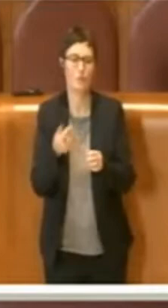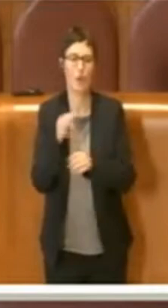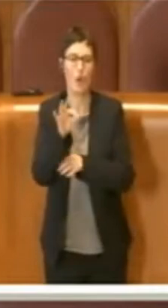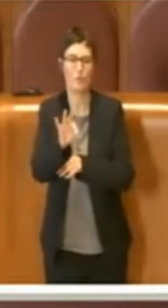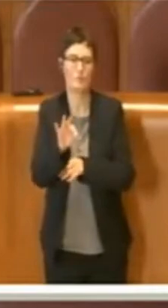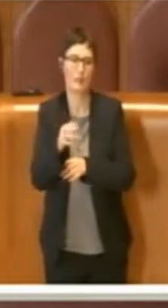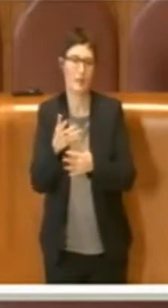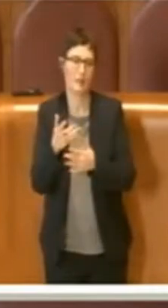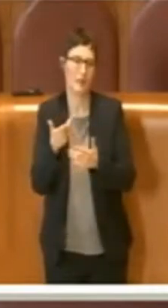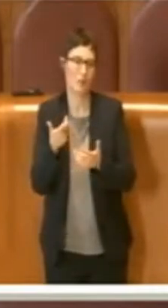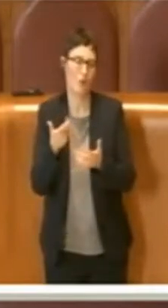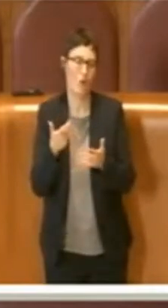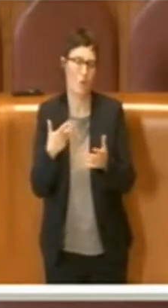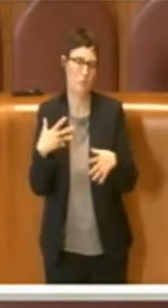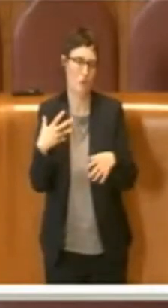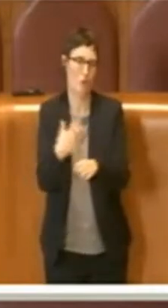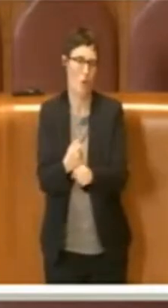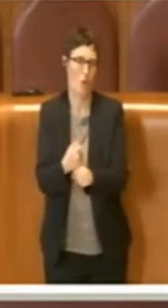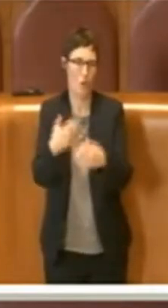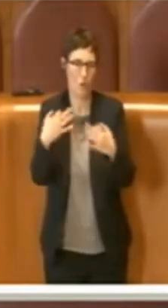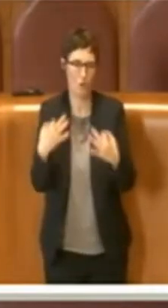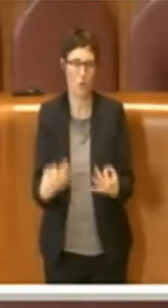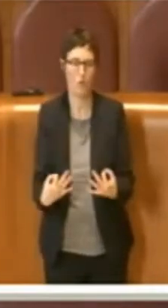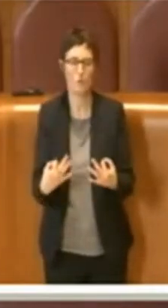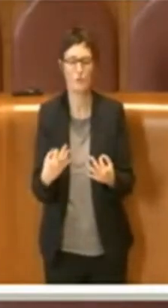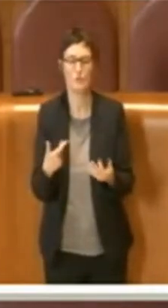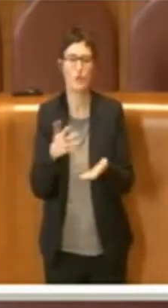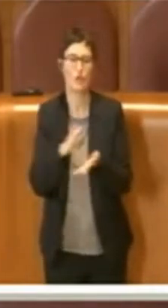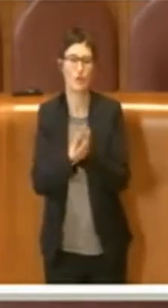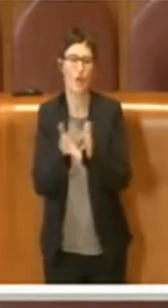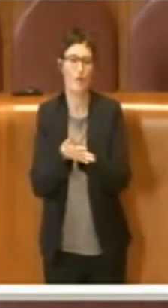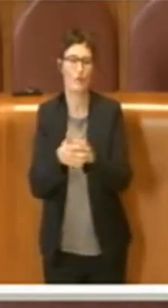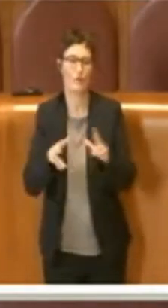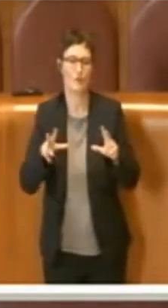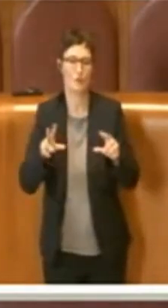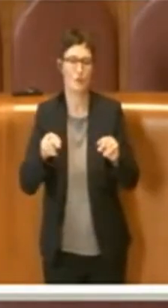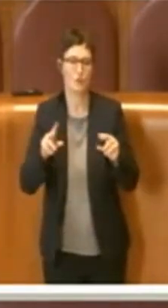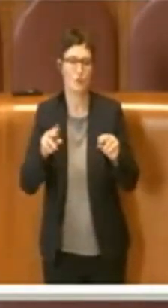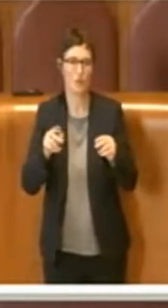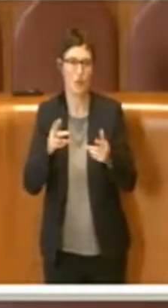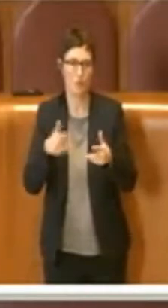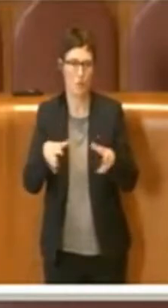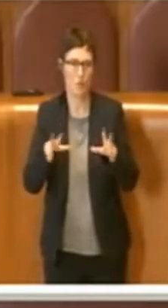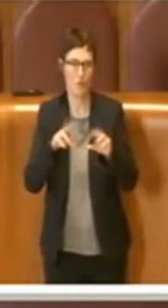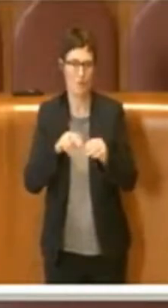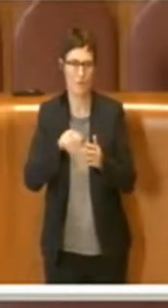chiaramente arrivare a una nuova convenzione grazie presidente grazie consigliera